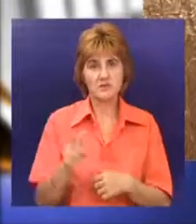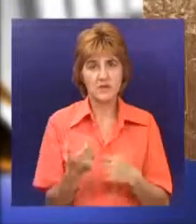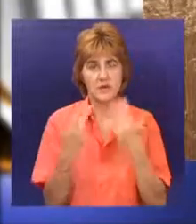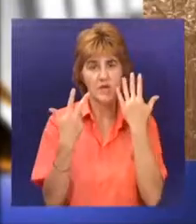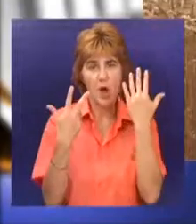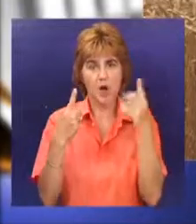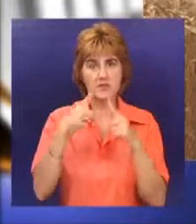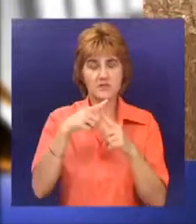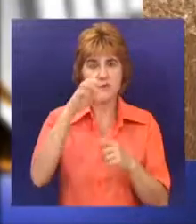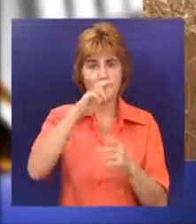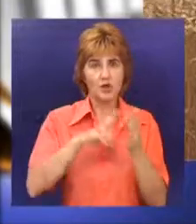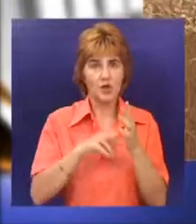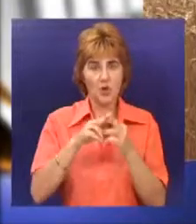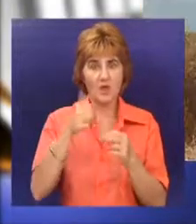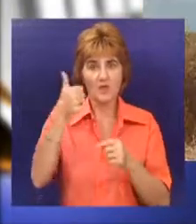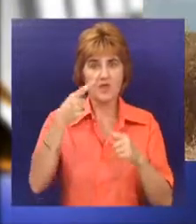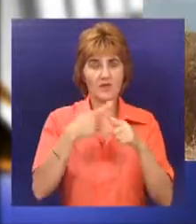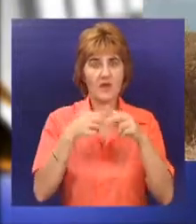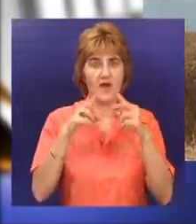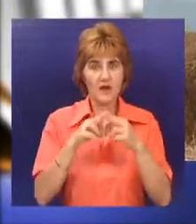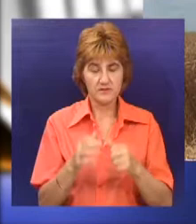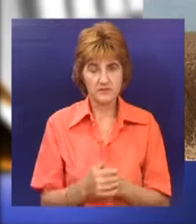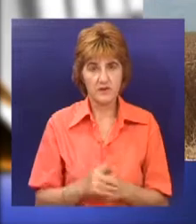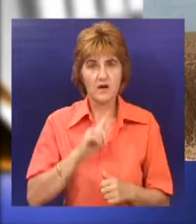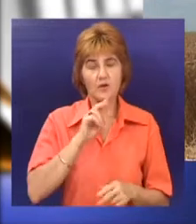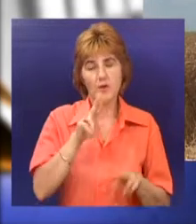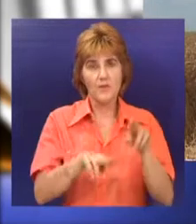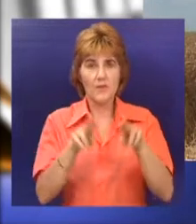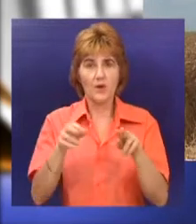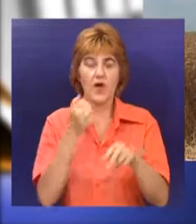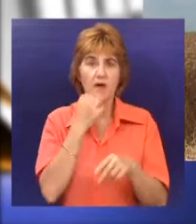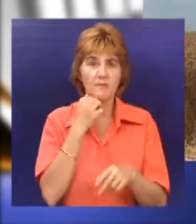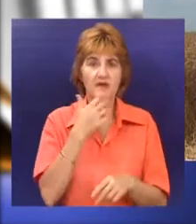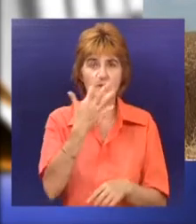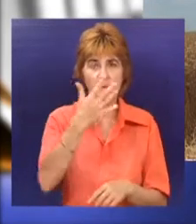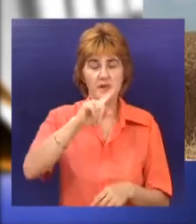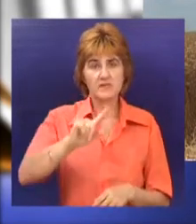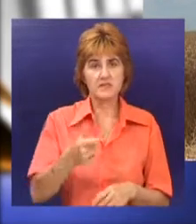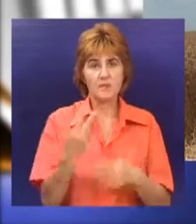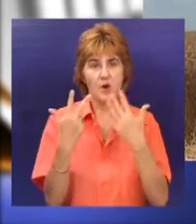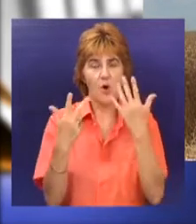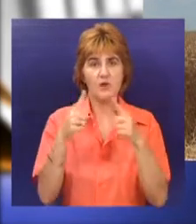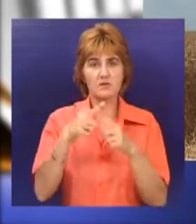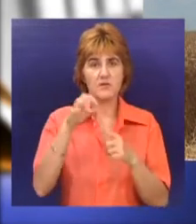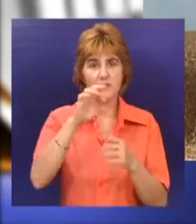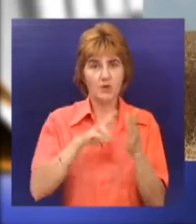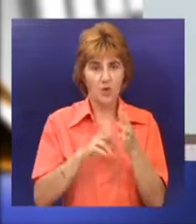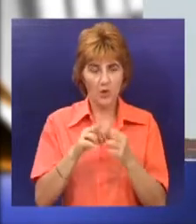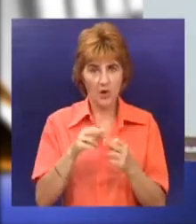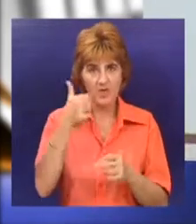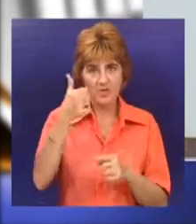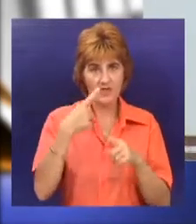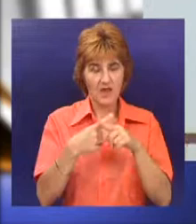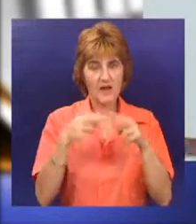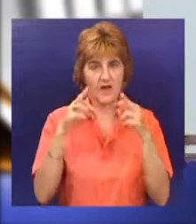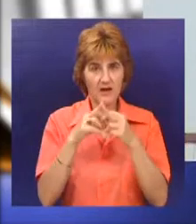hektaru, dok je kod individualnih gazdinstava ostvareno 5,85 tona po hektaru. Ukupno prosječan prinos pšenice